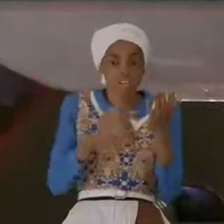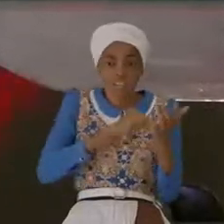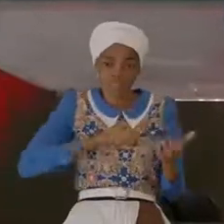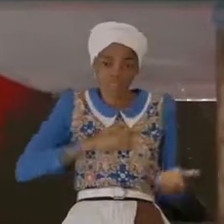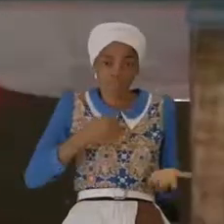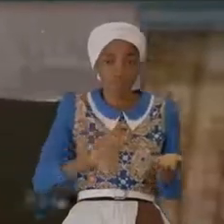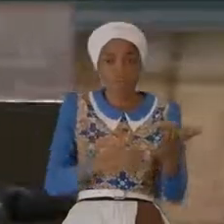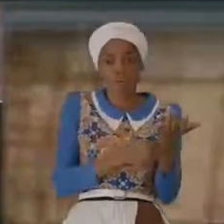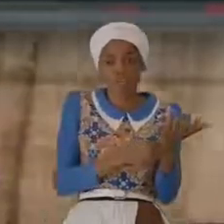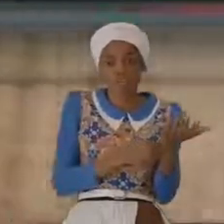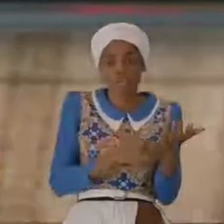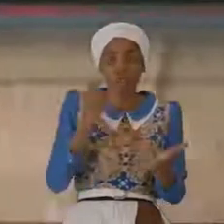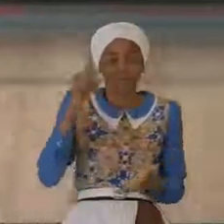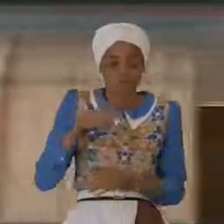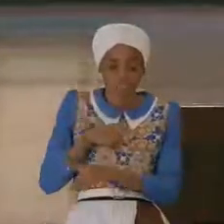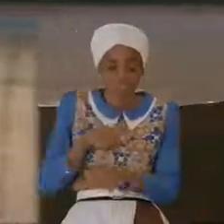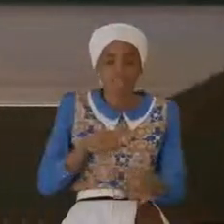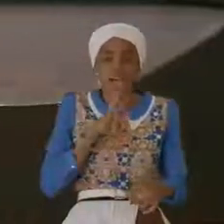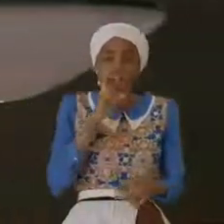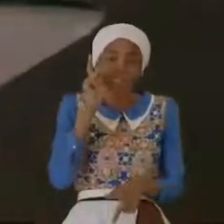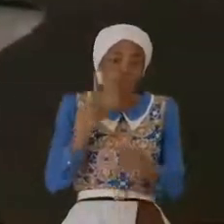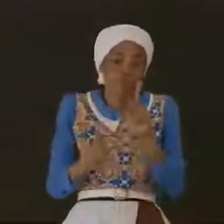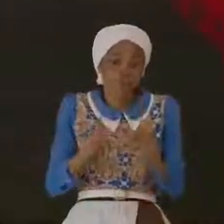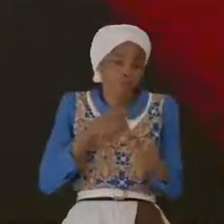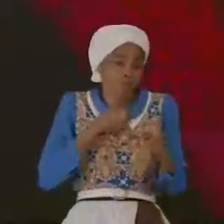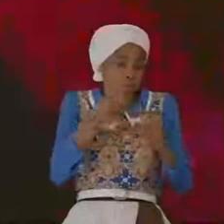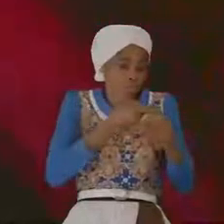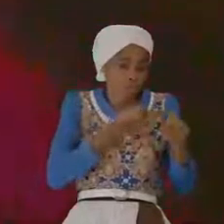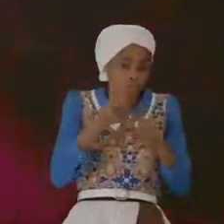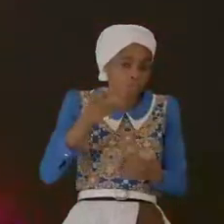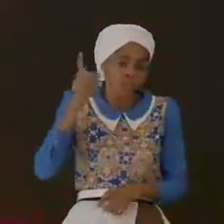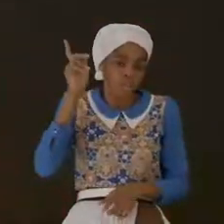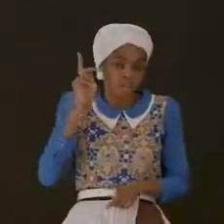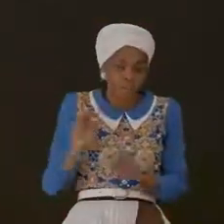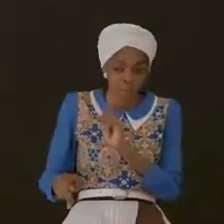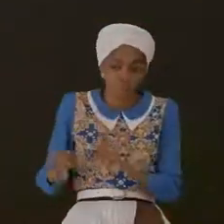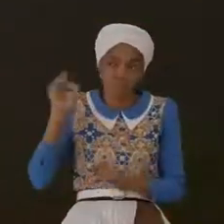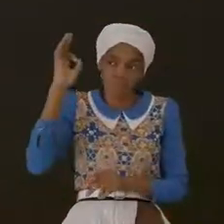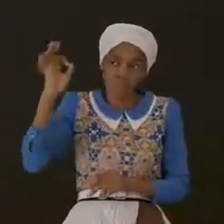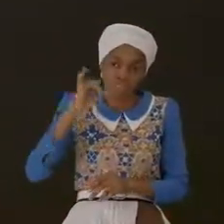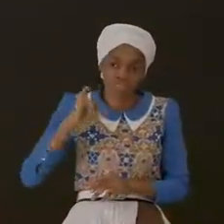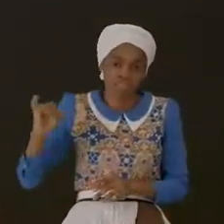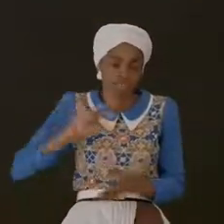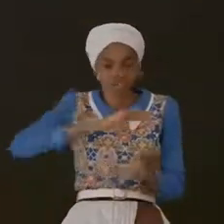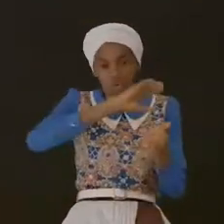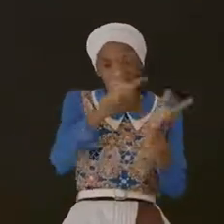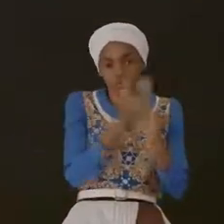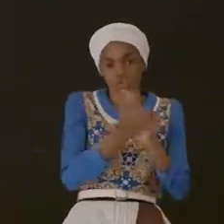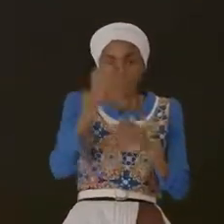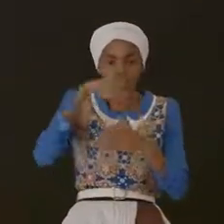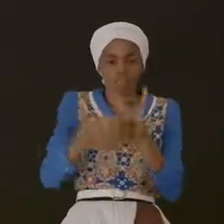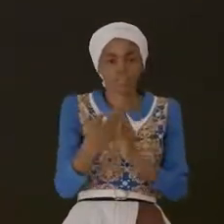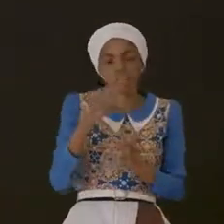chair, ce sont eux qui persécutent ceux qui prêchent la conversion selon